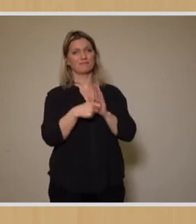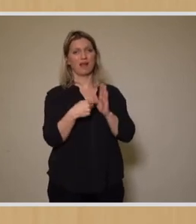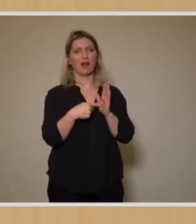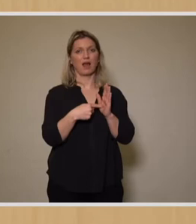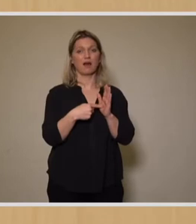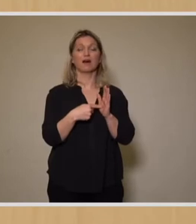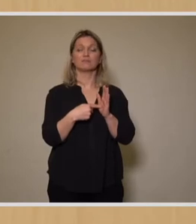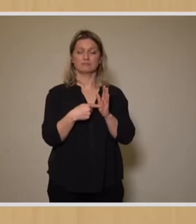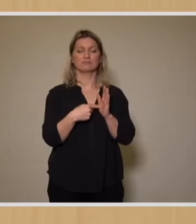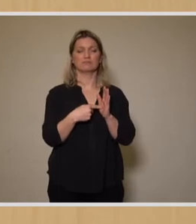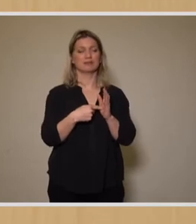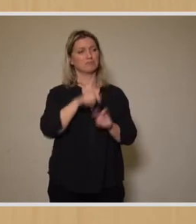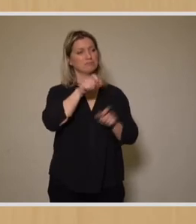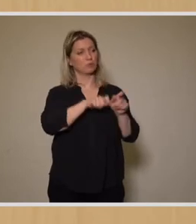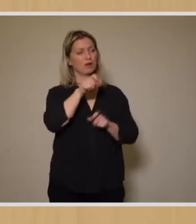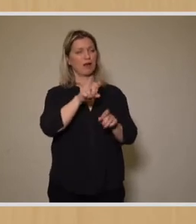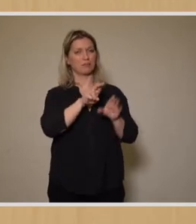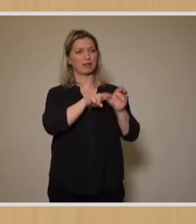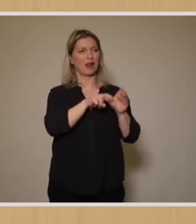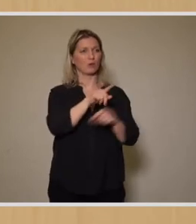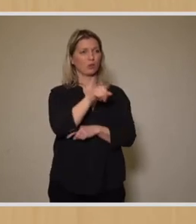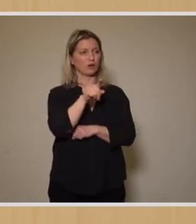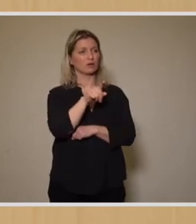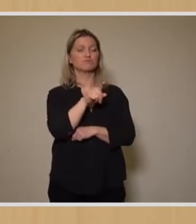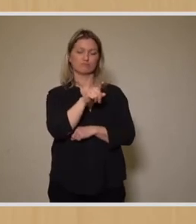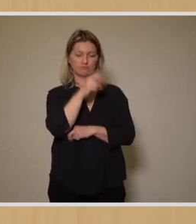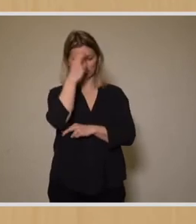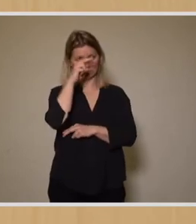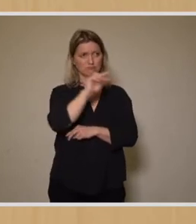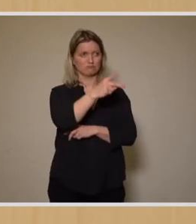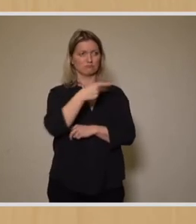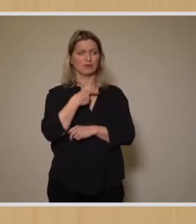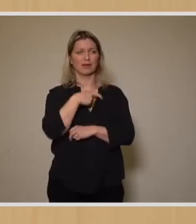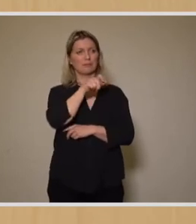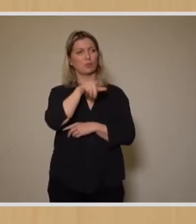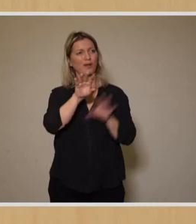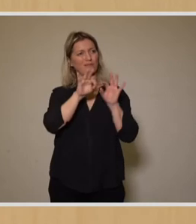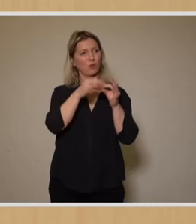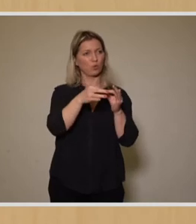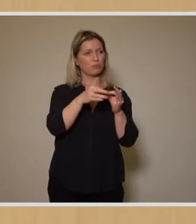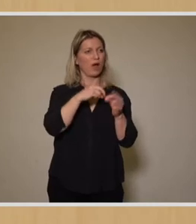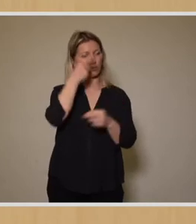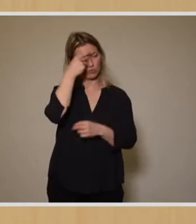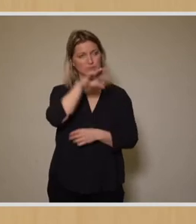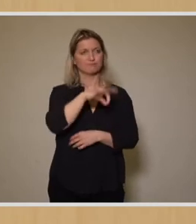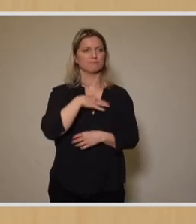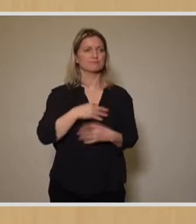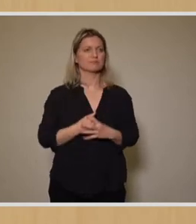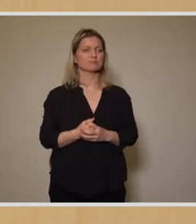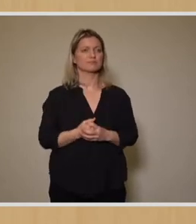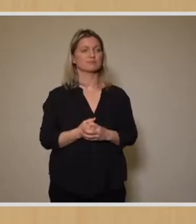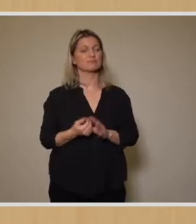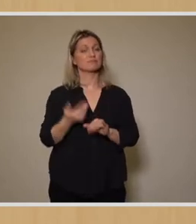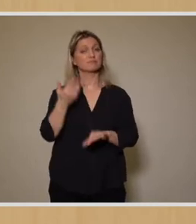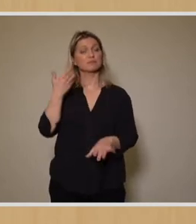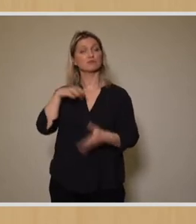der Bürgerbeteiligung und auch voll und ganz hinter dem Bürgerforum. Der vorherige Stadtrat hat